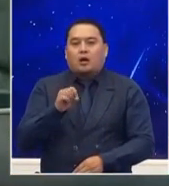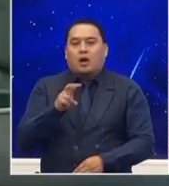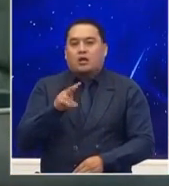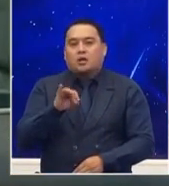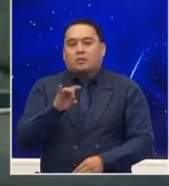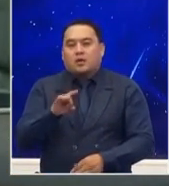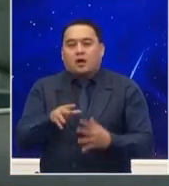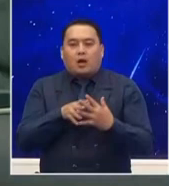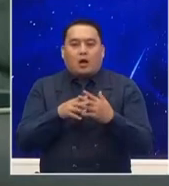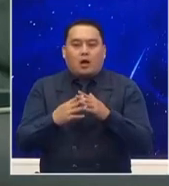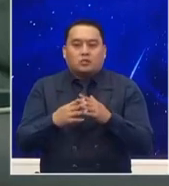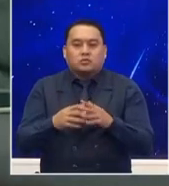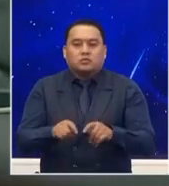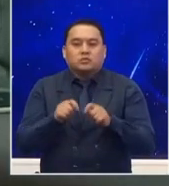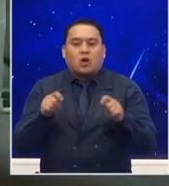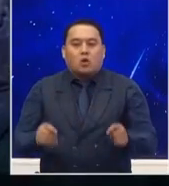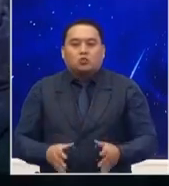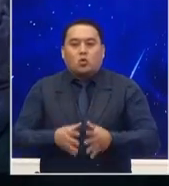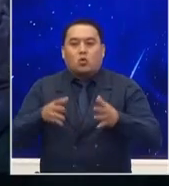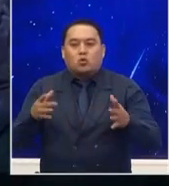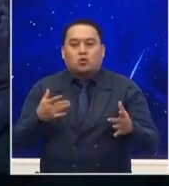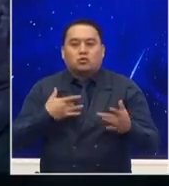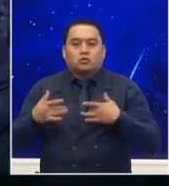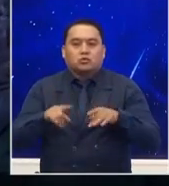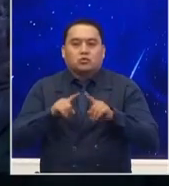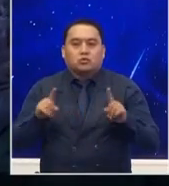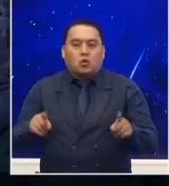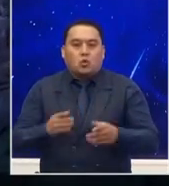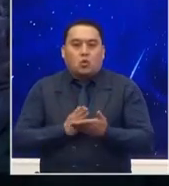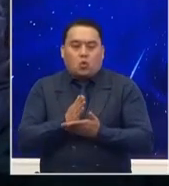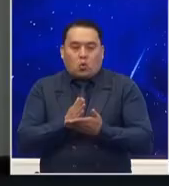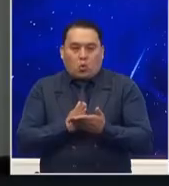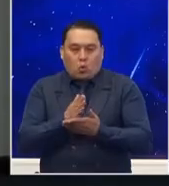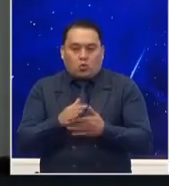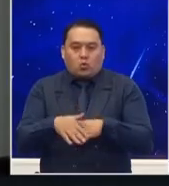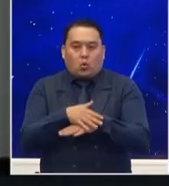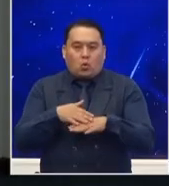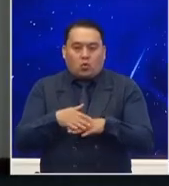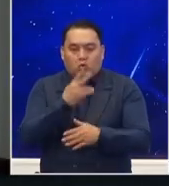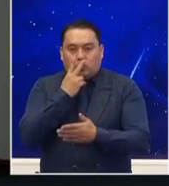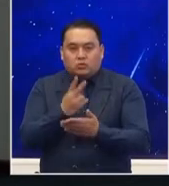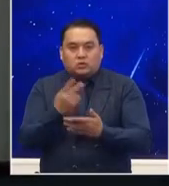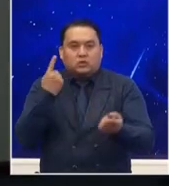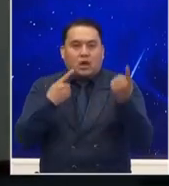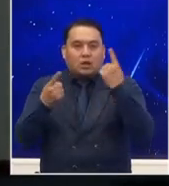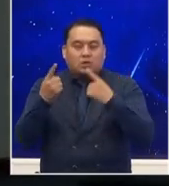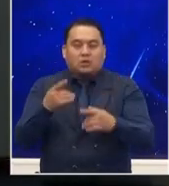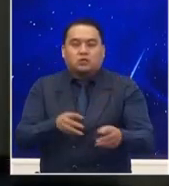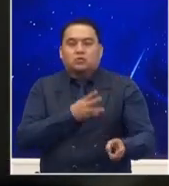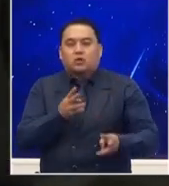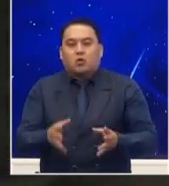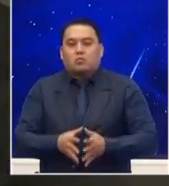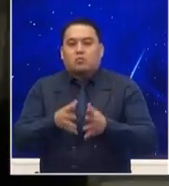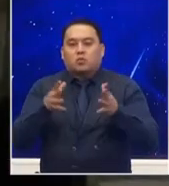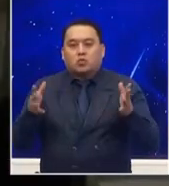қалапты. Қарекет жасап, шағын ұжымның үлкен сахналарға шығуына тер төгіп жүр. Көрермені көбейсе, театр өнерпаздарының да құлшынысы артады